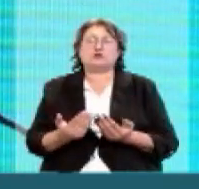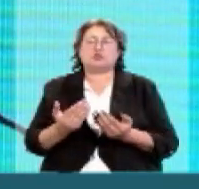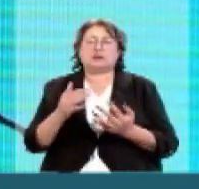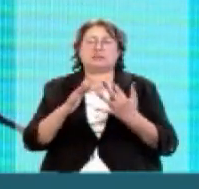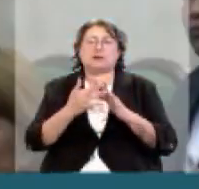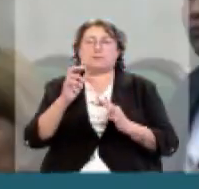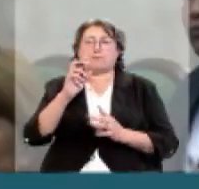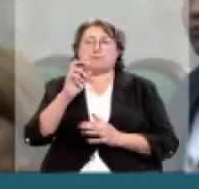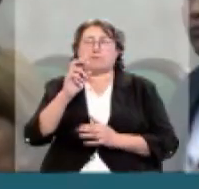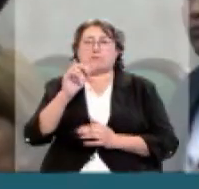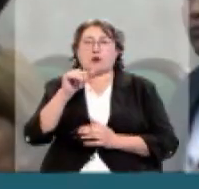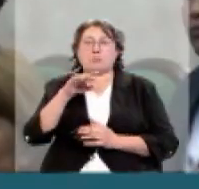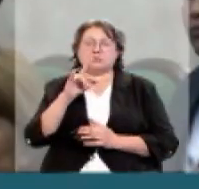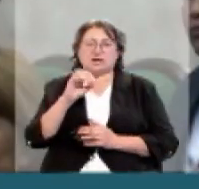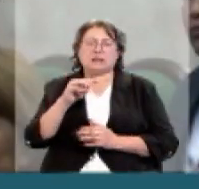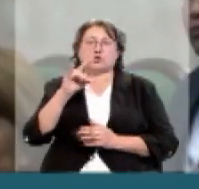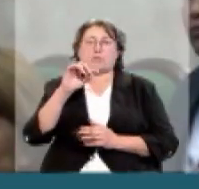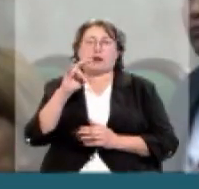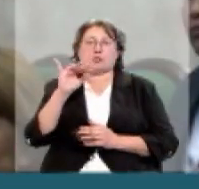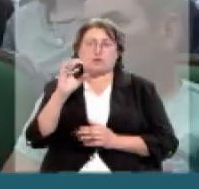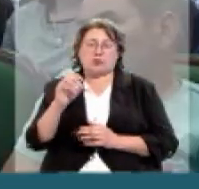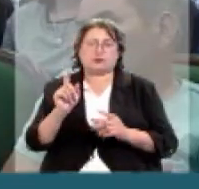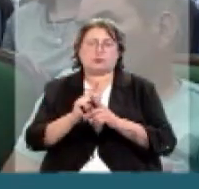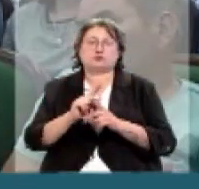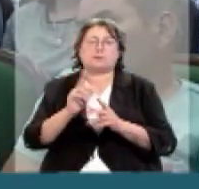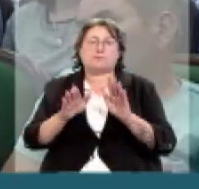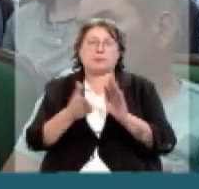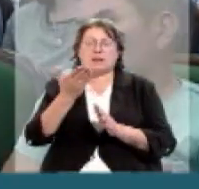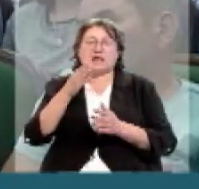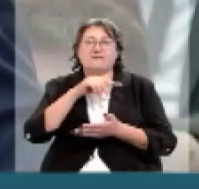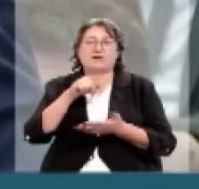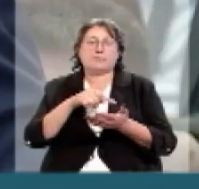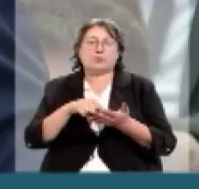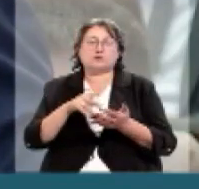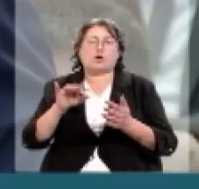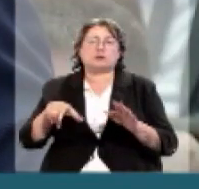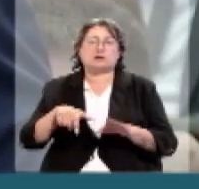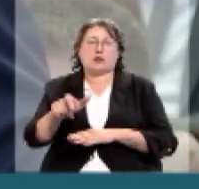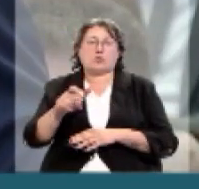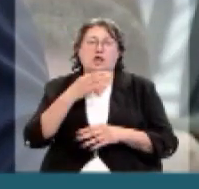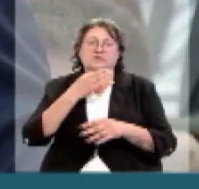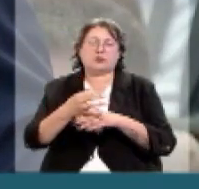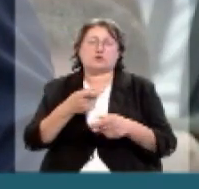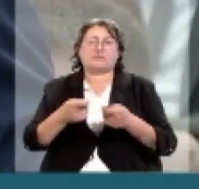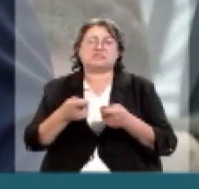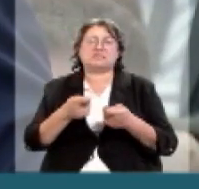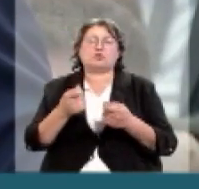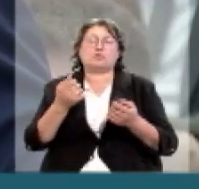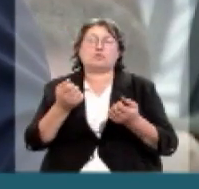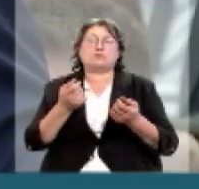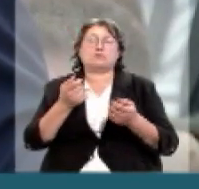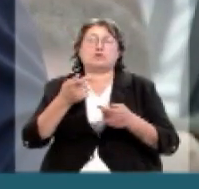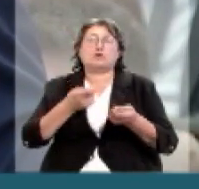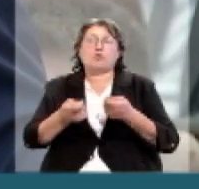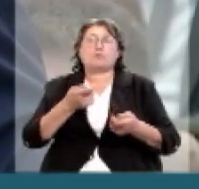ауылдарының тұрғындары жол мәселесінде көтерді. Жауапты автомобиль жолдары басқармасының басшысы Олжас Нұрғалиев берді. Айтуынша, алдағы 2 жылда бұл